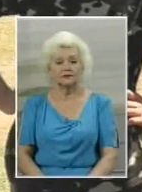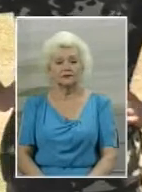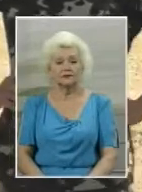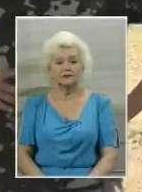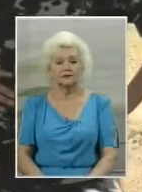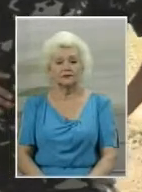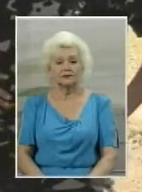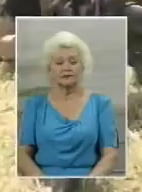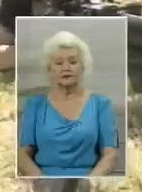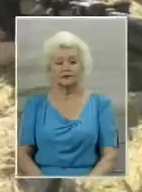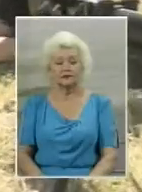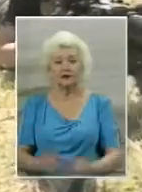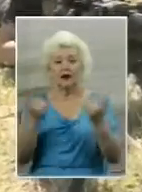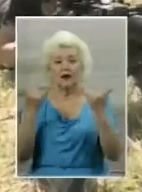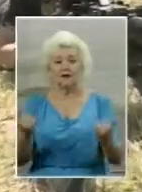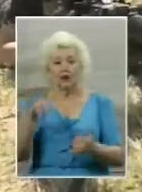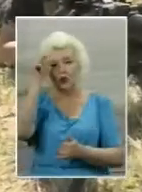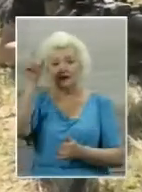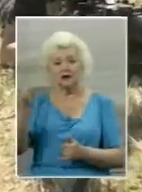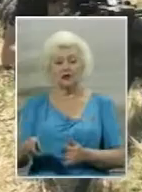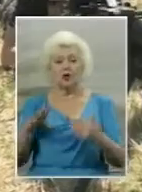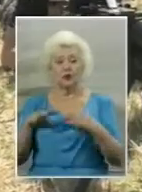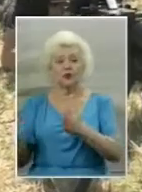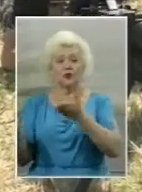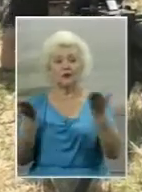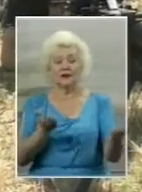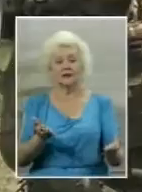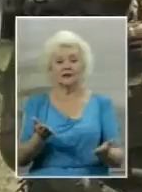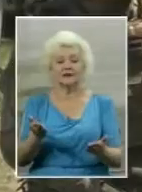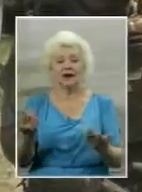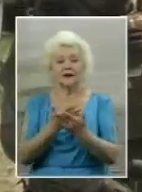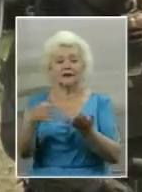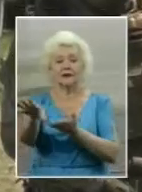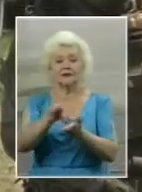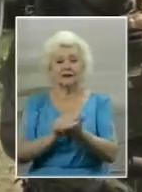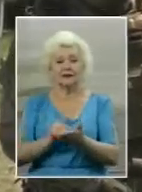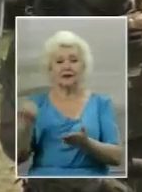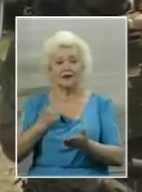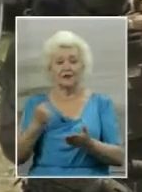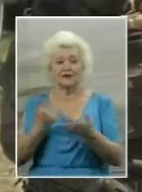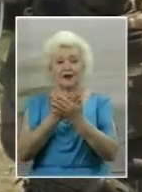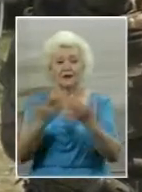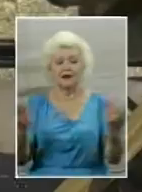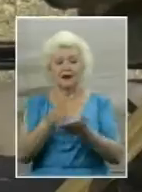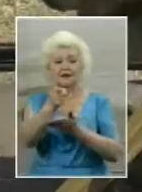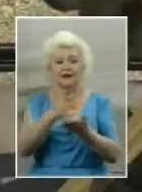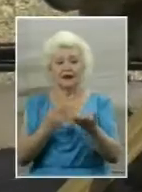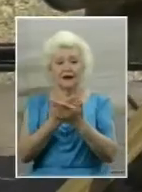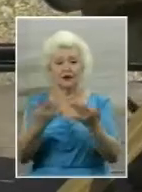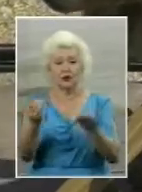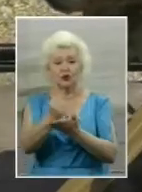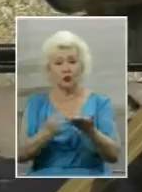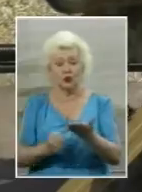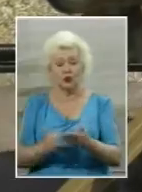пальцями. Одним пальцем не зможеш, так. Сьогодні школярам були представлені різні зразки військової техніки та стрілецької зброї. Про